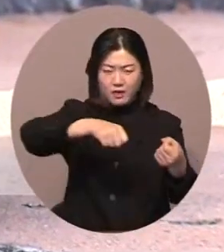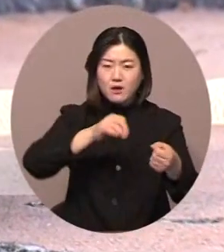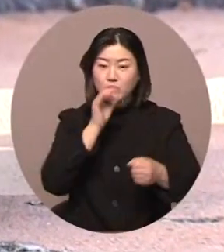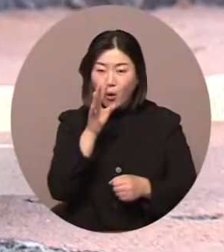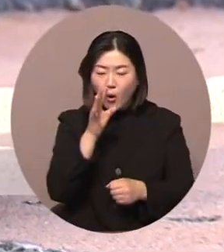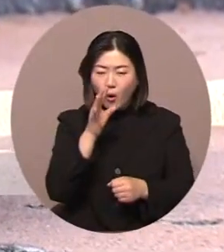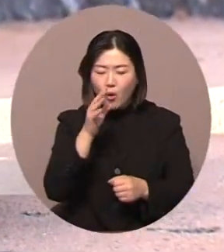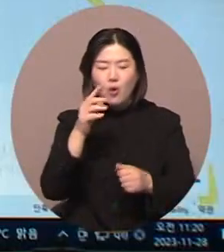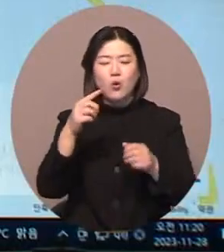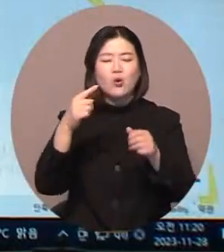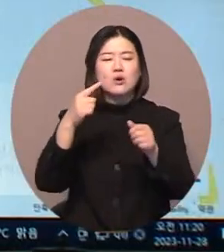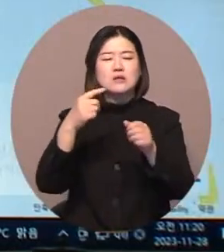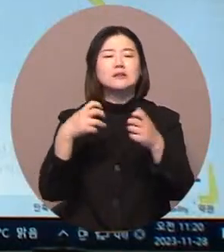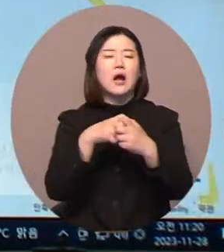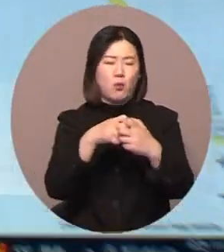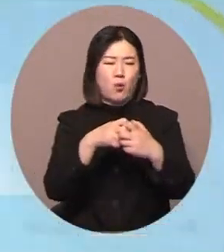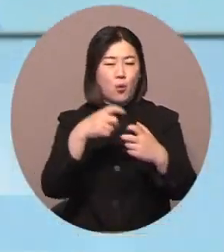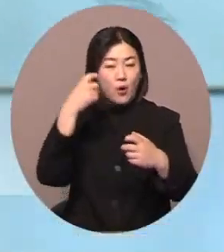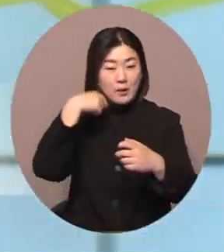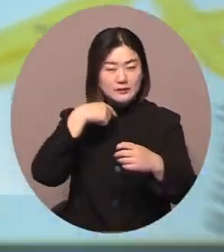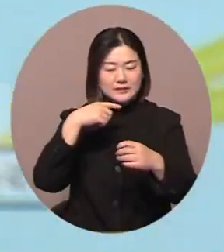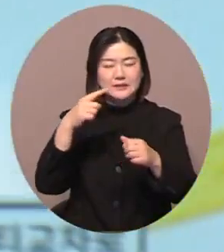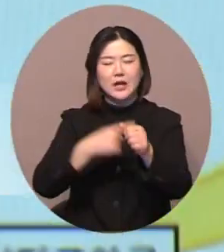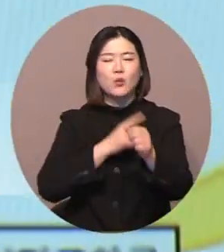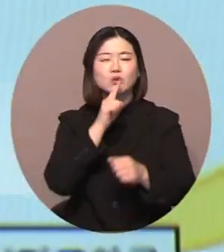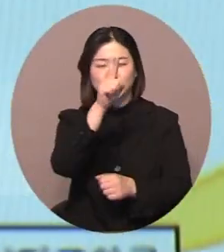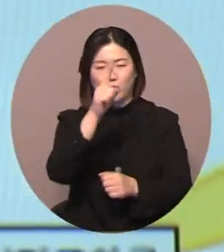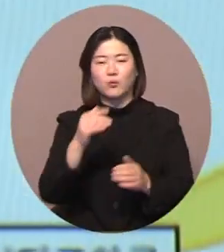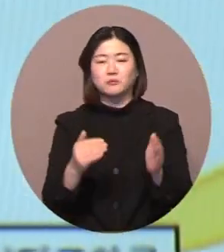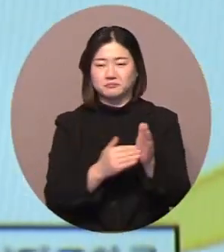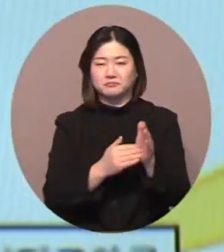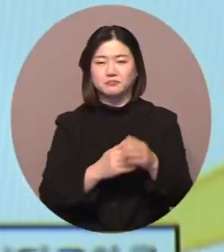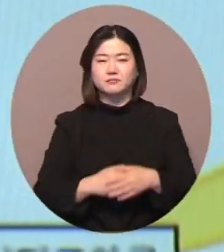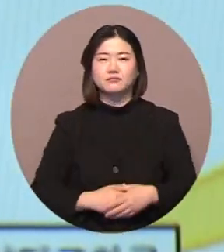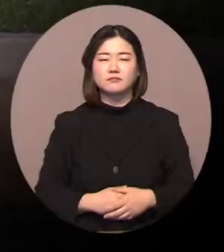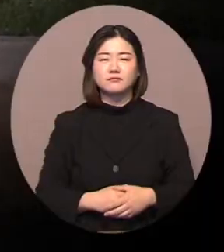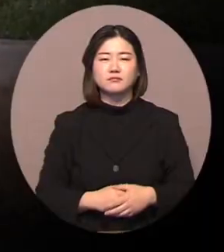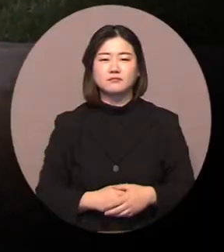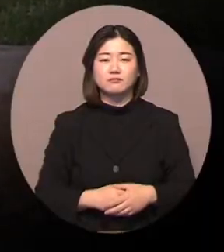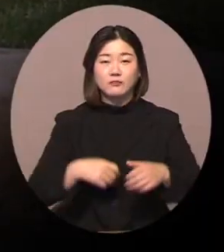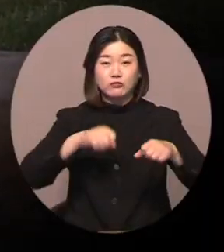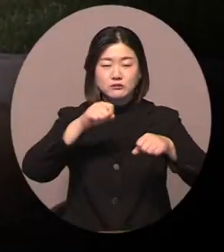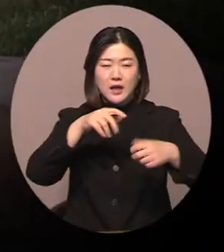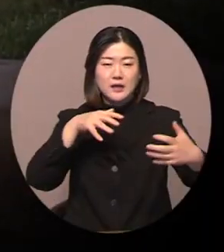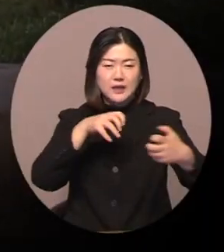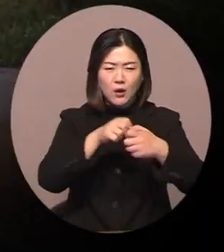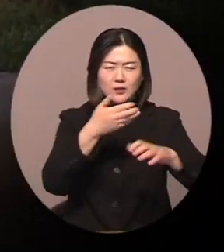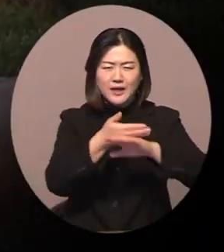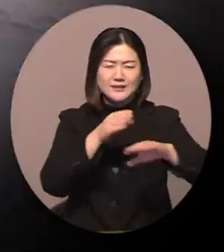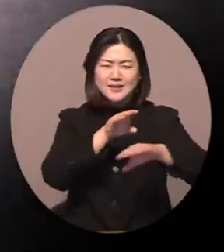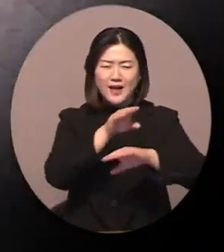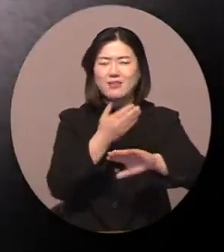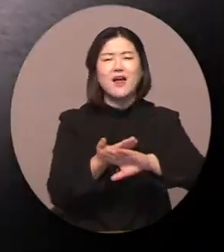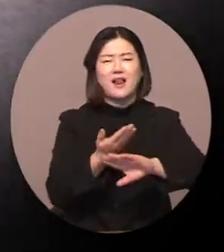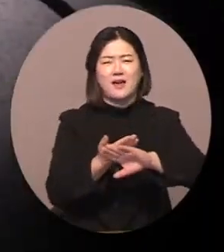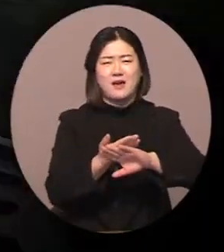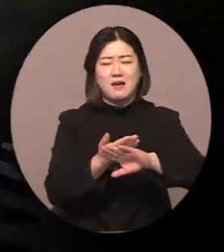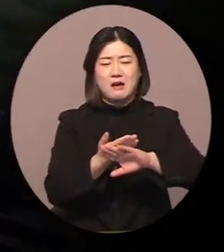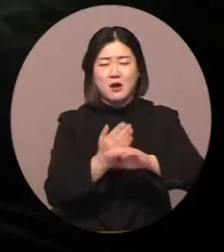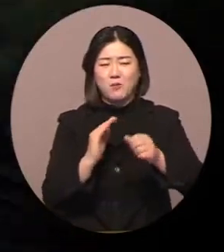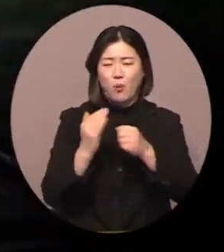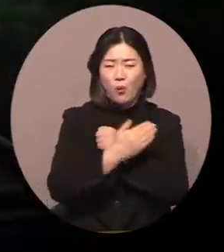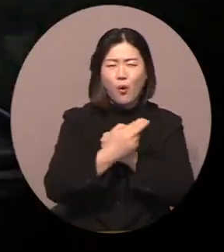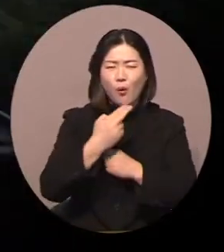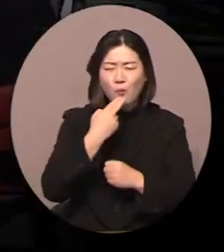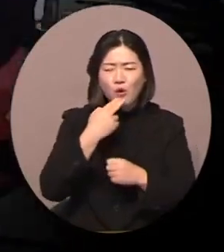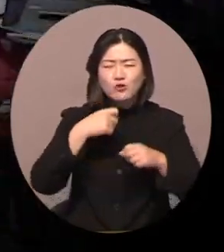않자 사고로 감지하고 자동으로 신고가 이루어진 겁니다. 이륜차 사고는 다른 차량과 달리 완충작용